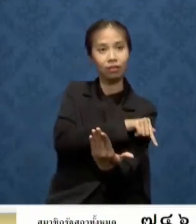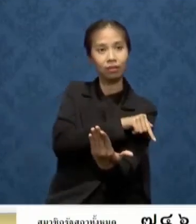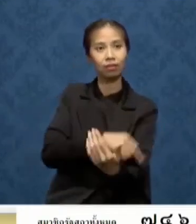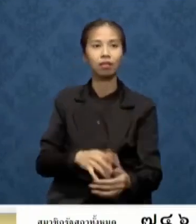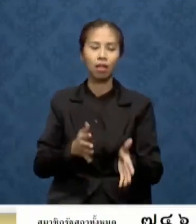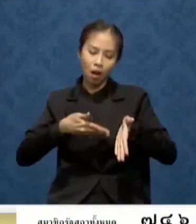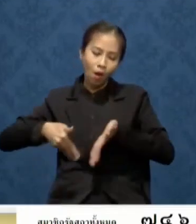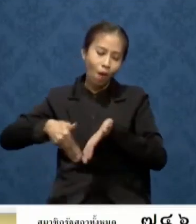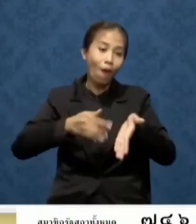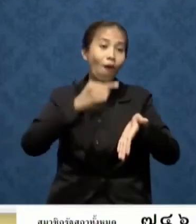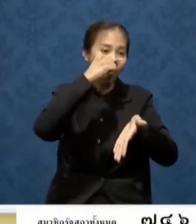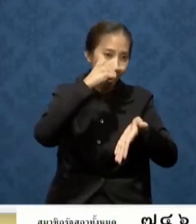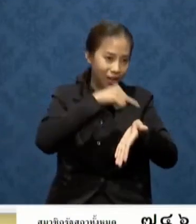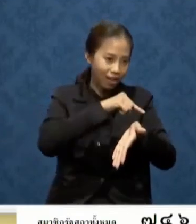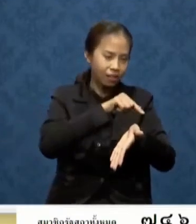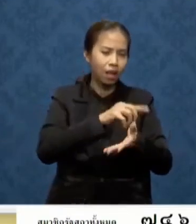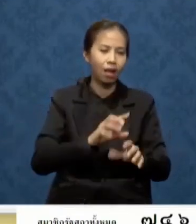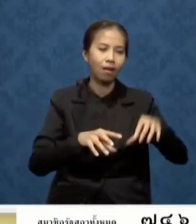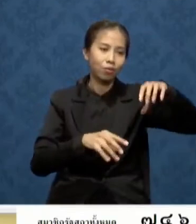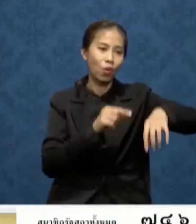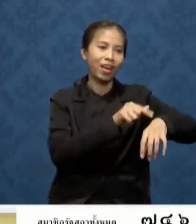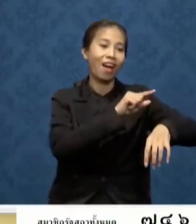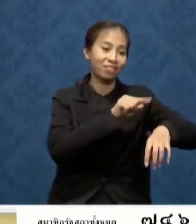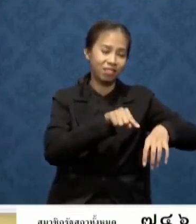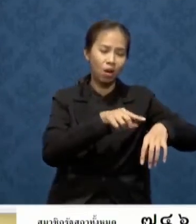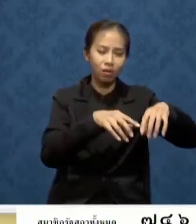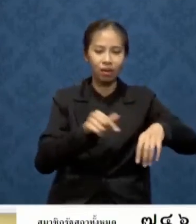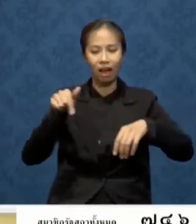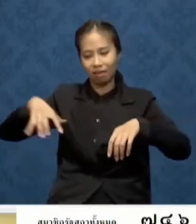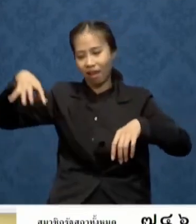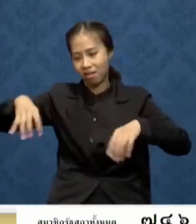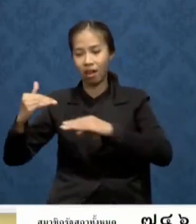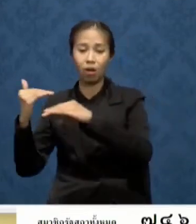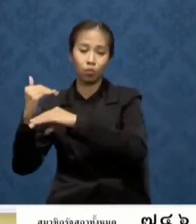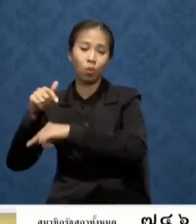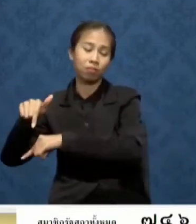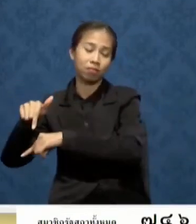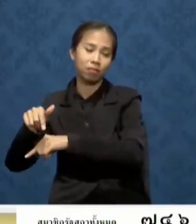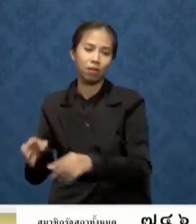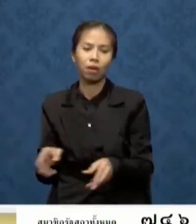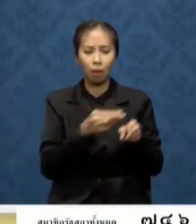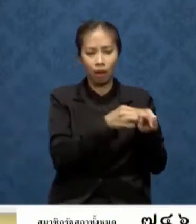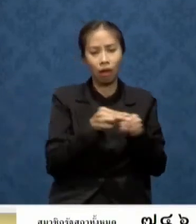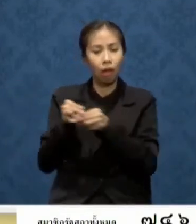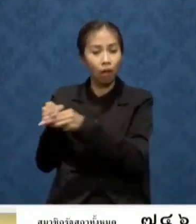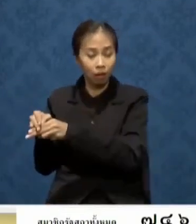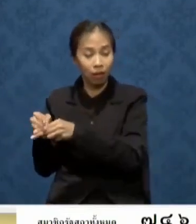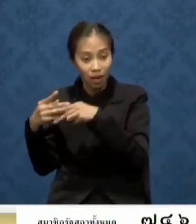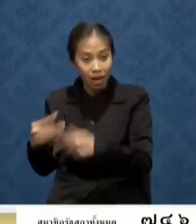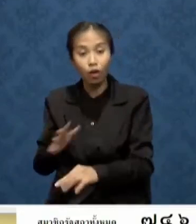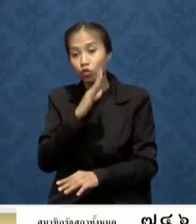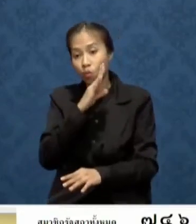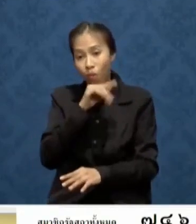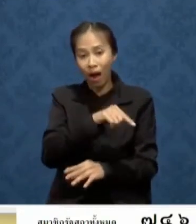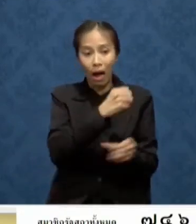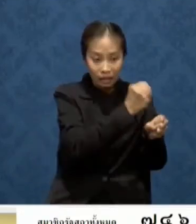ไทยนี้ให้สภาพัไปศึษาส่น Landbridge ก็ให้คำนาคมไปศึษาแต่ประเด็ก็คือ หากจะทำมทงคู่มนจะแย่งลค้